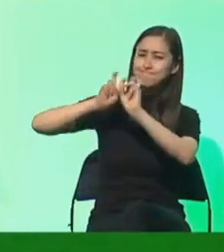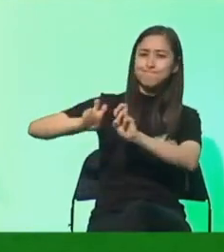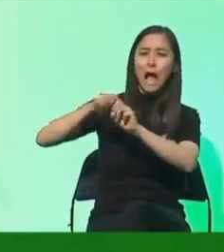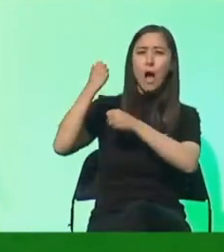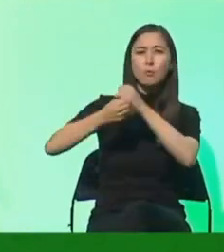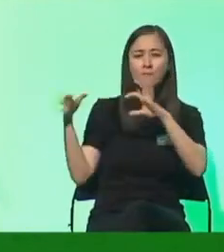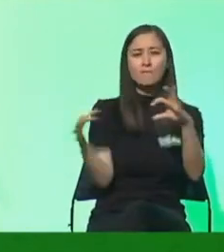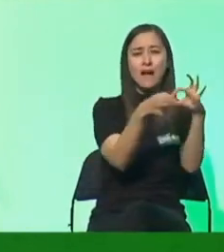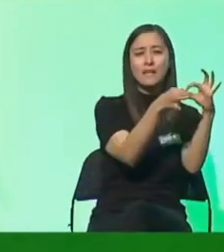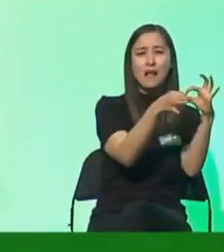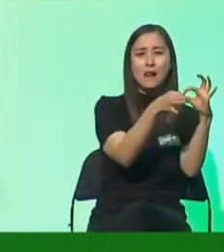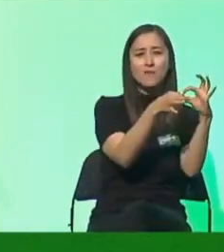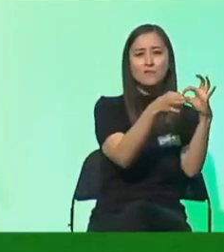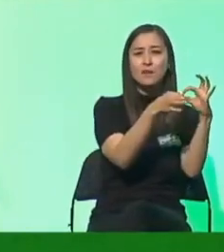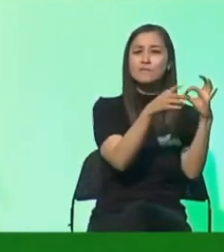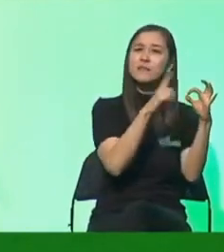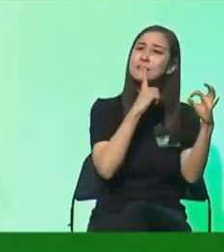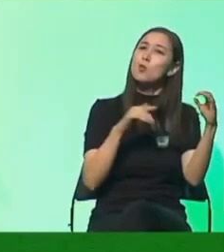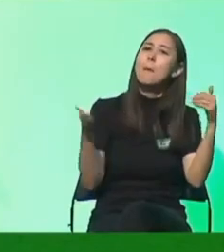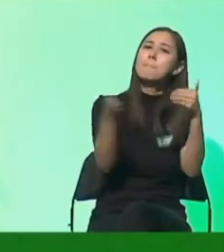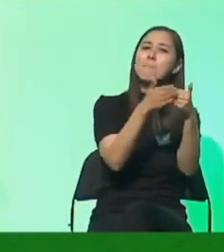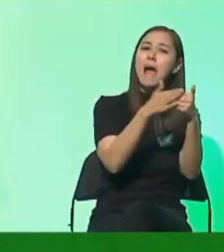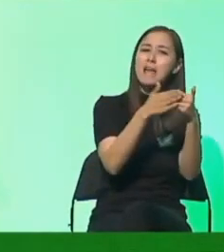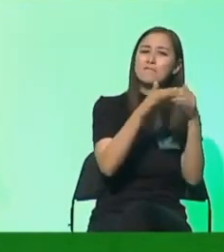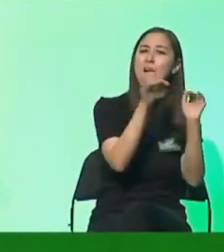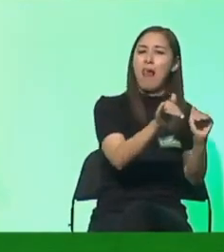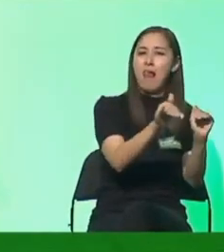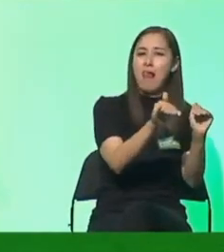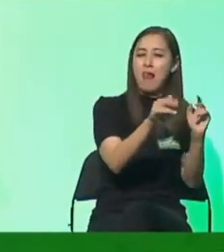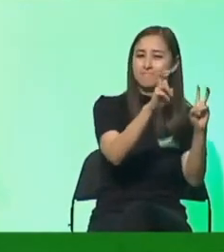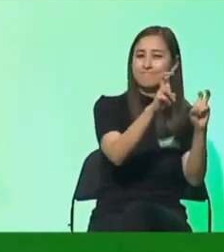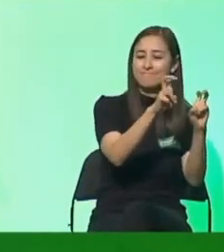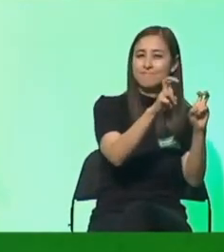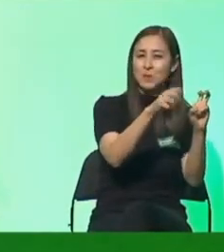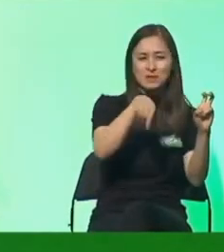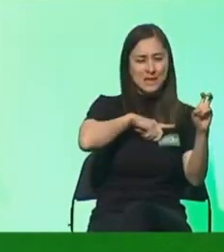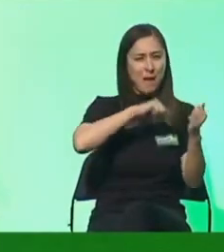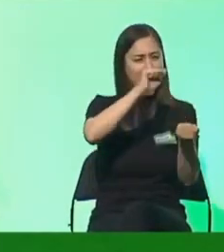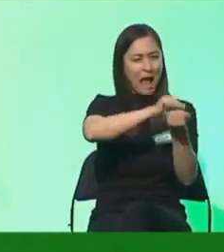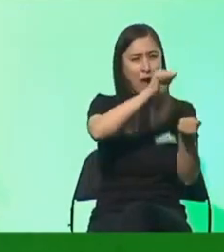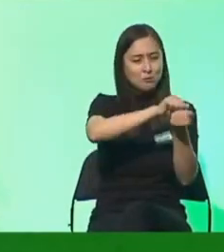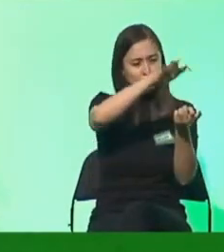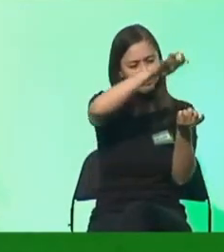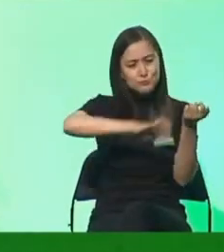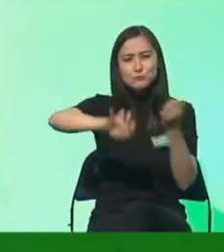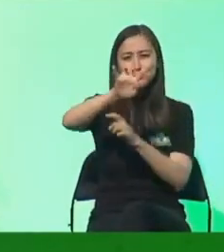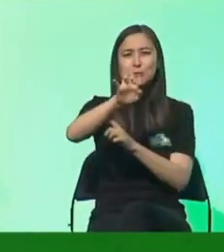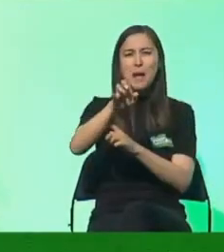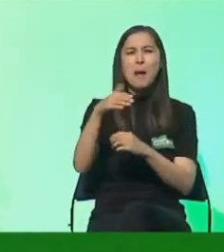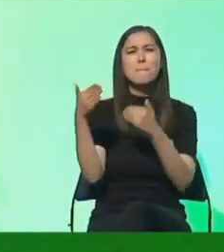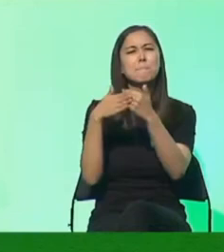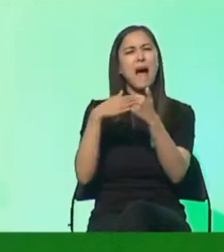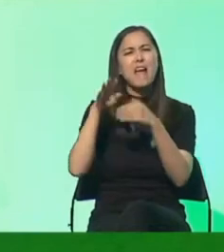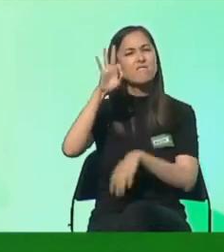auf den Eintrag zu Beifall, liebe Freundinnen und Freunde. Und ich habe mir mal ausgedruckt, was man da so findet über Beifall.